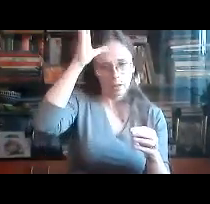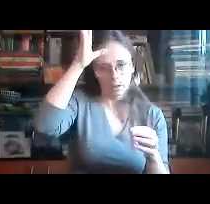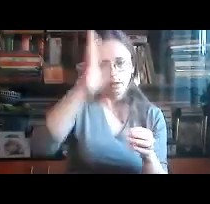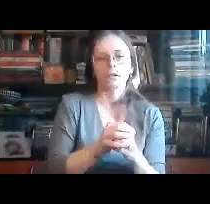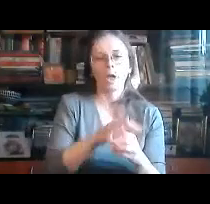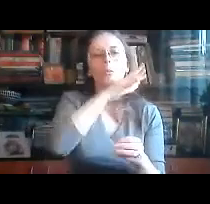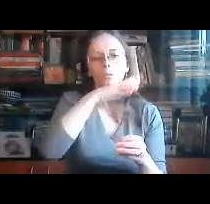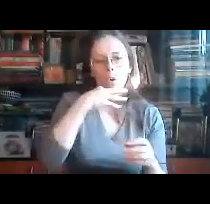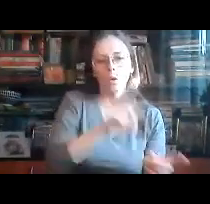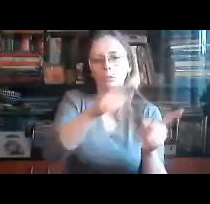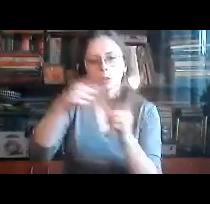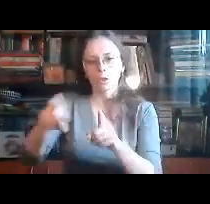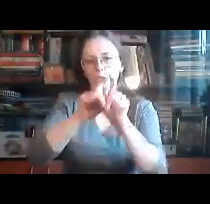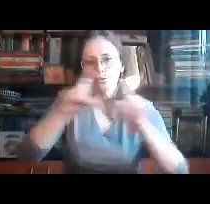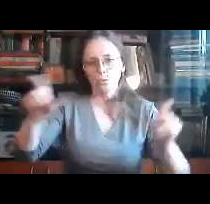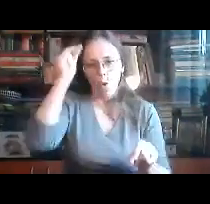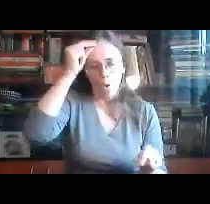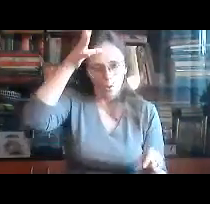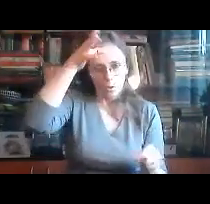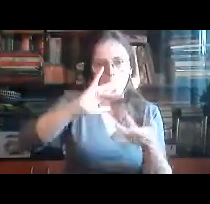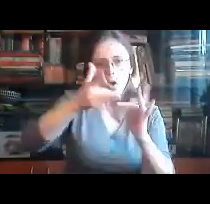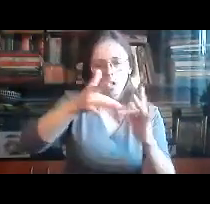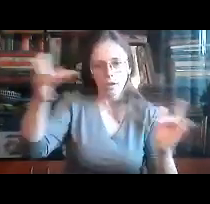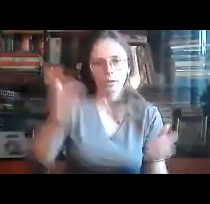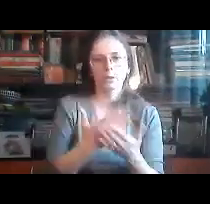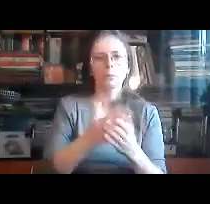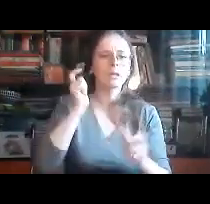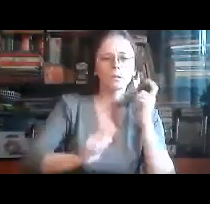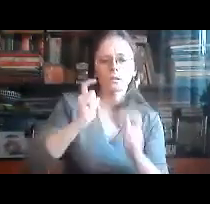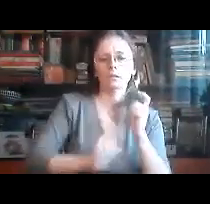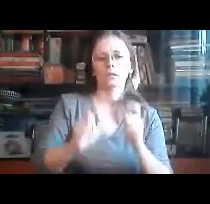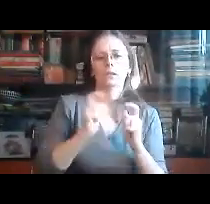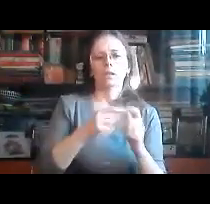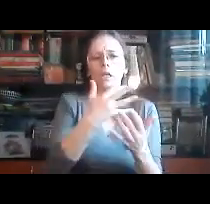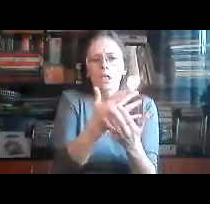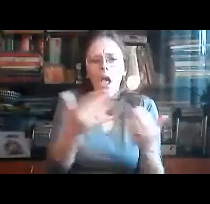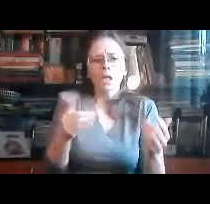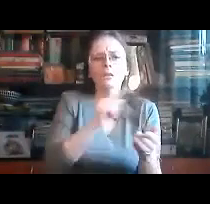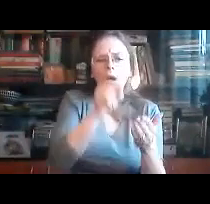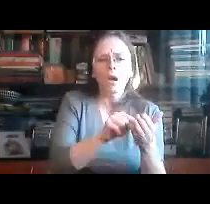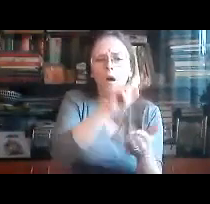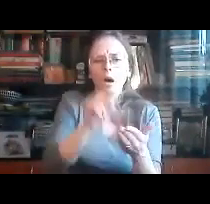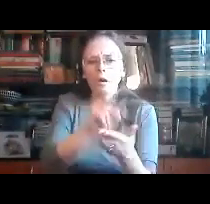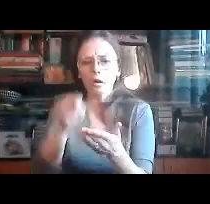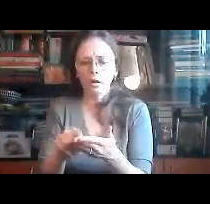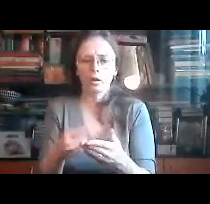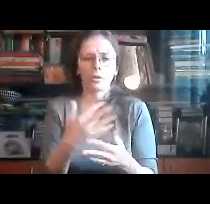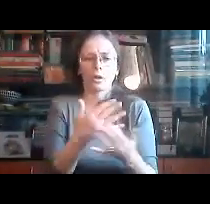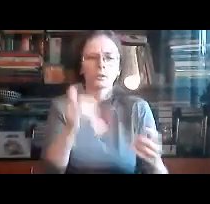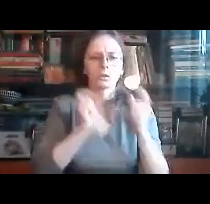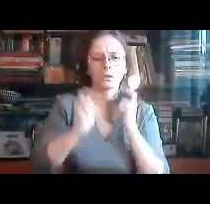опрашиваем студенток и студентов, что дальше делать, как им онлайн, то наряду с, ну,